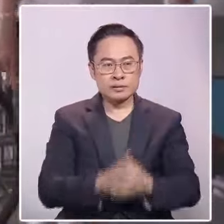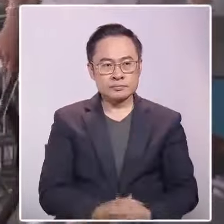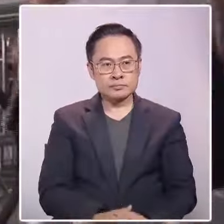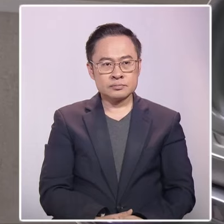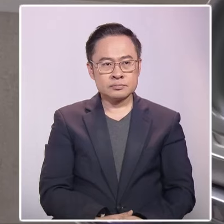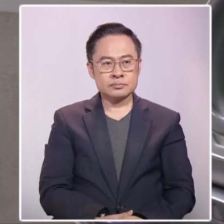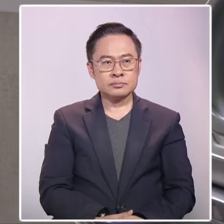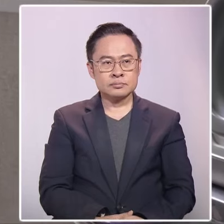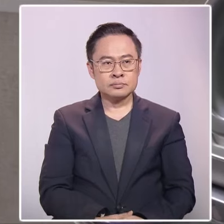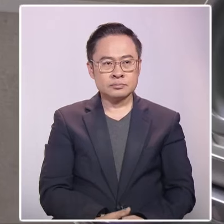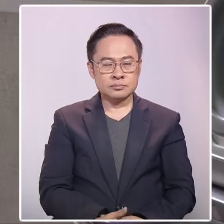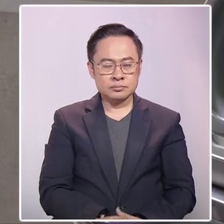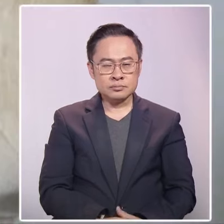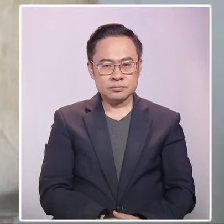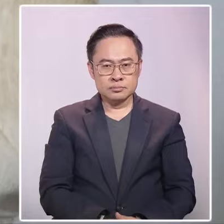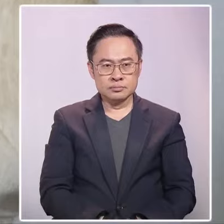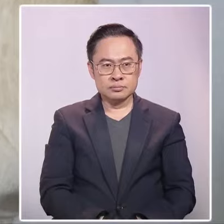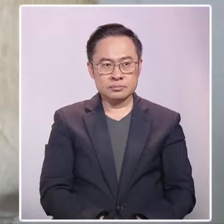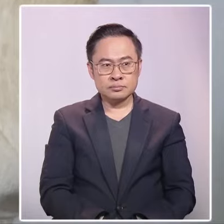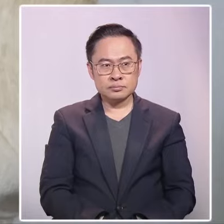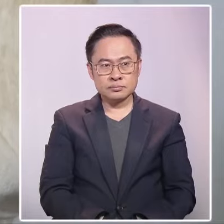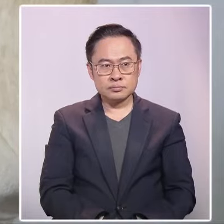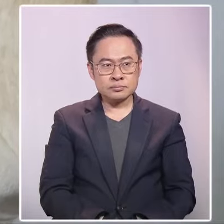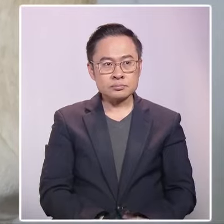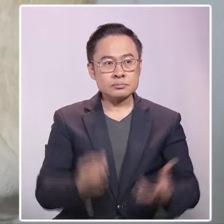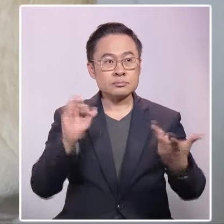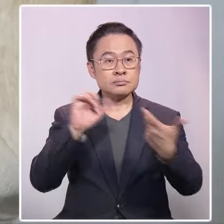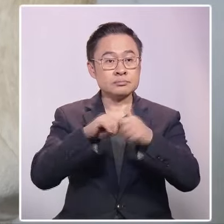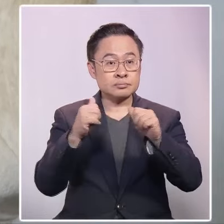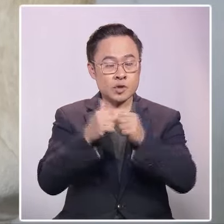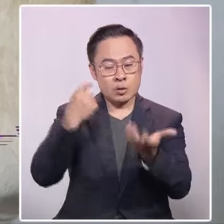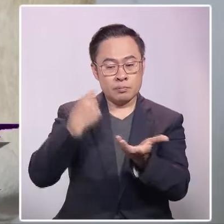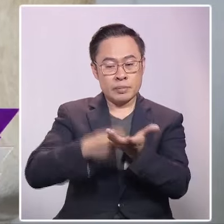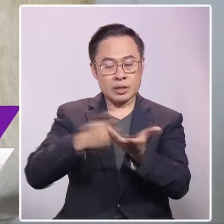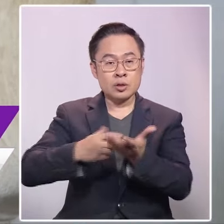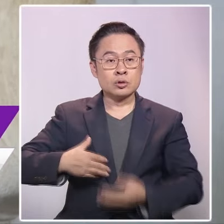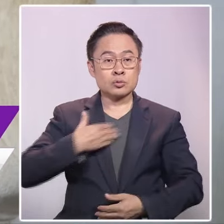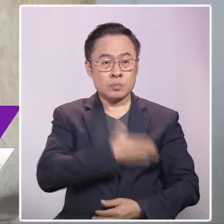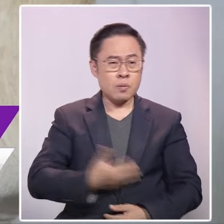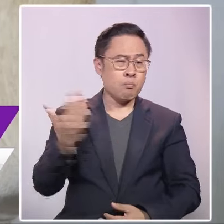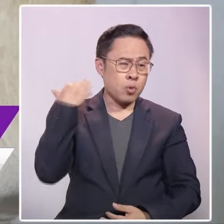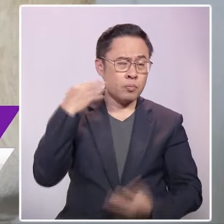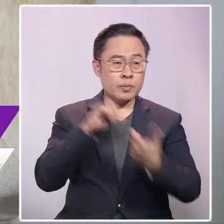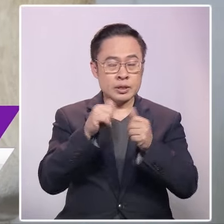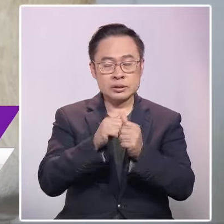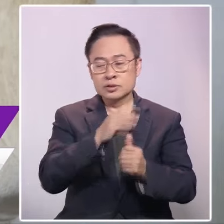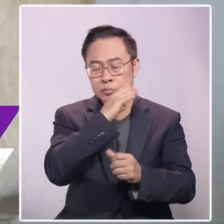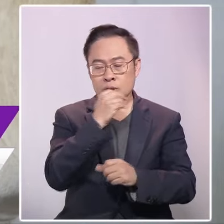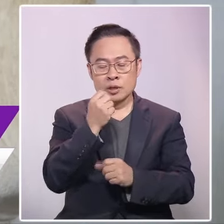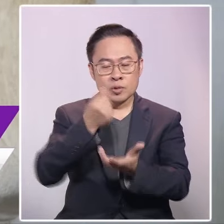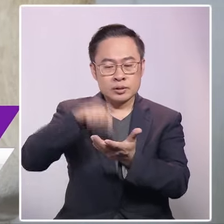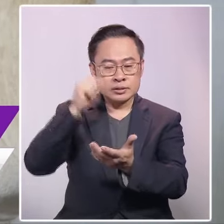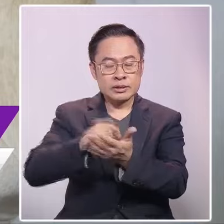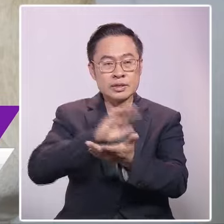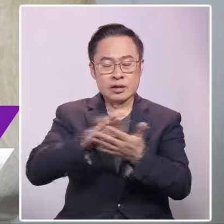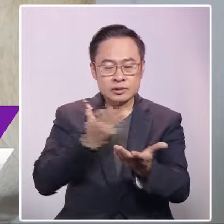ยิ่งขึ้นนะครับปัญหาเดิมของประกันสุขภาพก็คือว่าเ่อเมื่อทำประกันสุขภาพไปหลาย